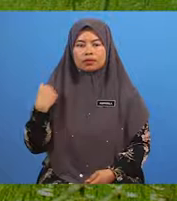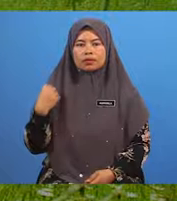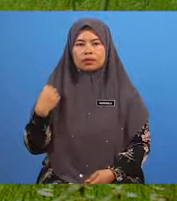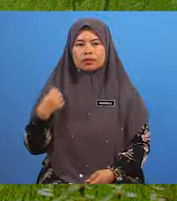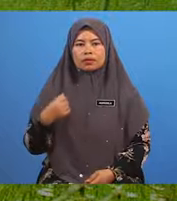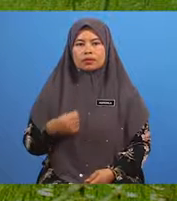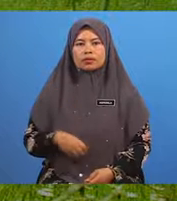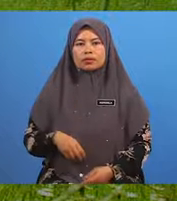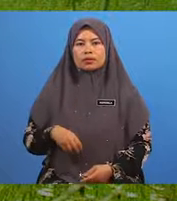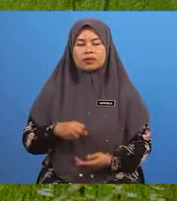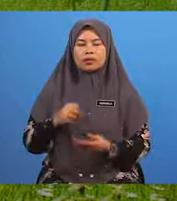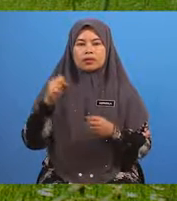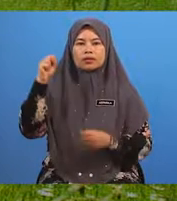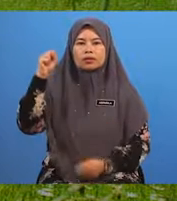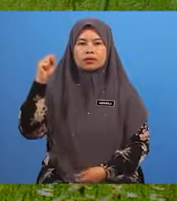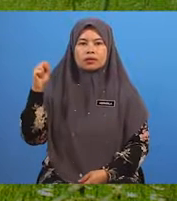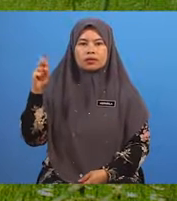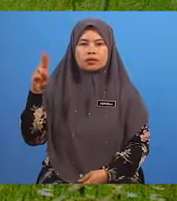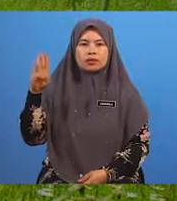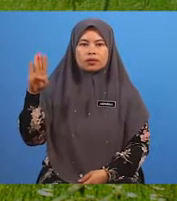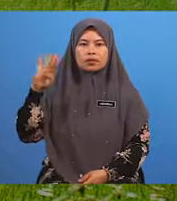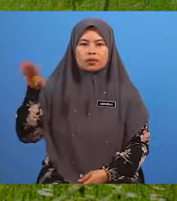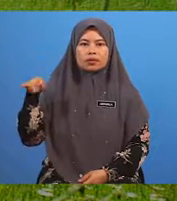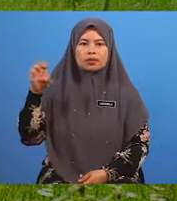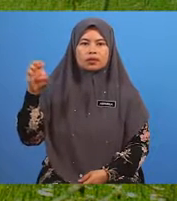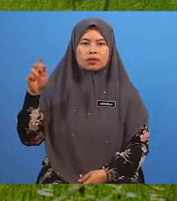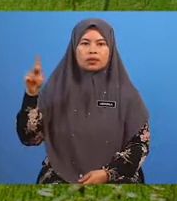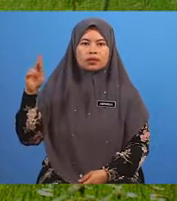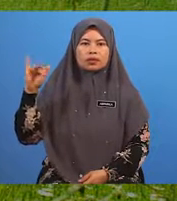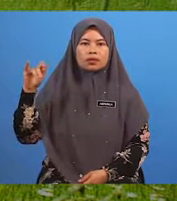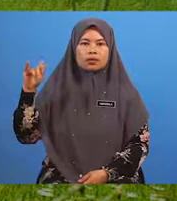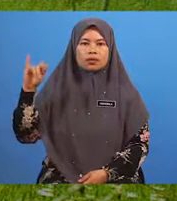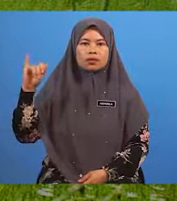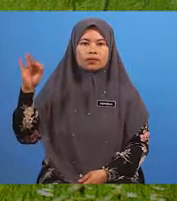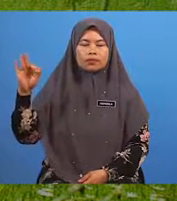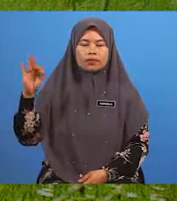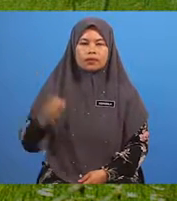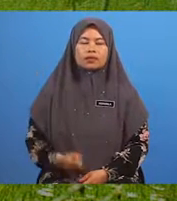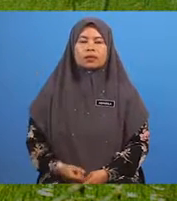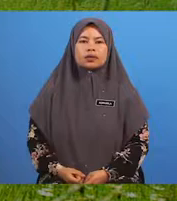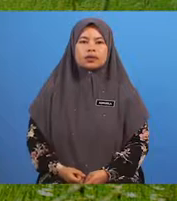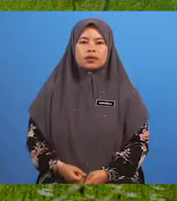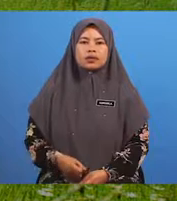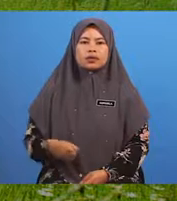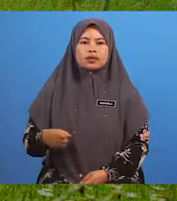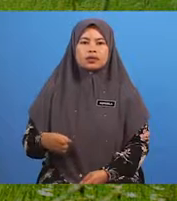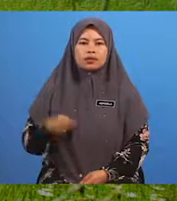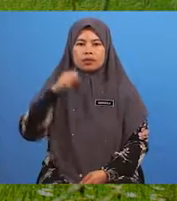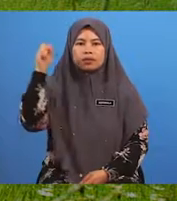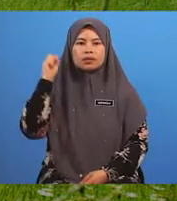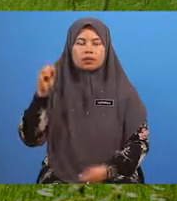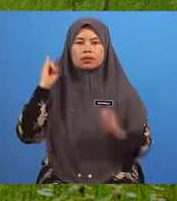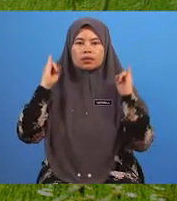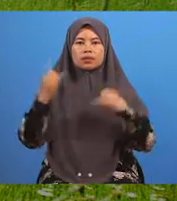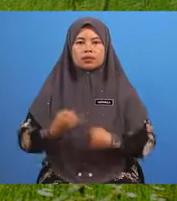soalan subjektif sama ada pada bahagian B kertas 1 atau kertas 2. Untuk soalan bahagian ibadah, sudah tentulah